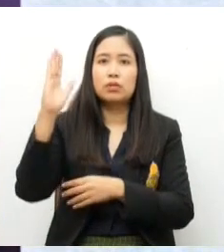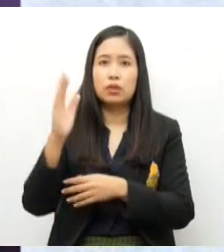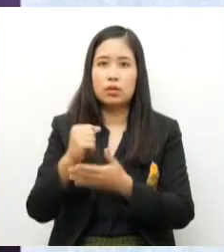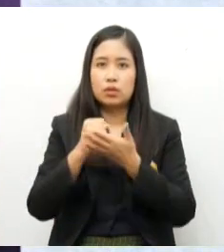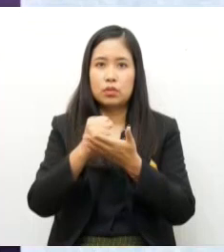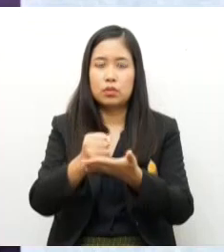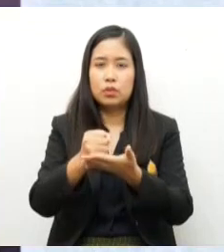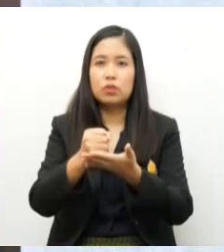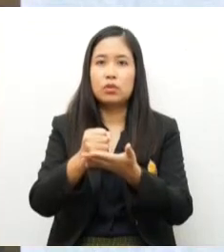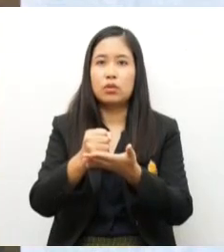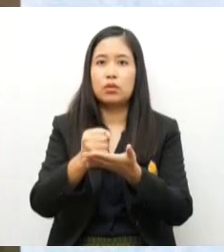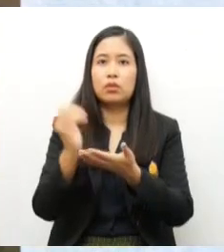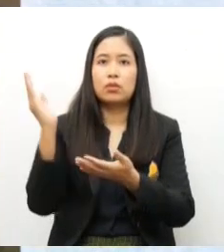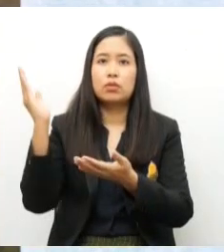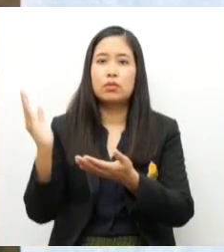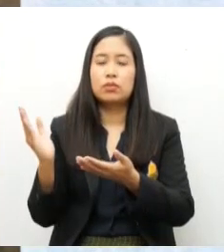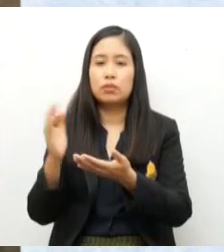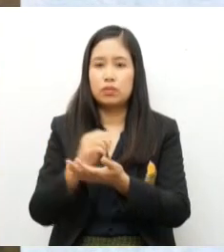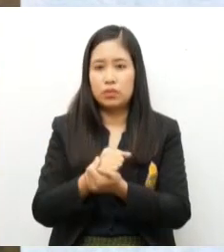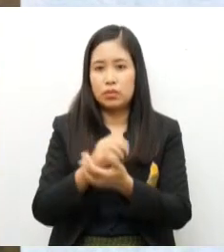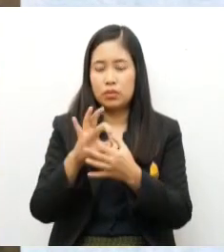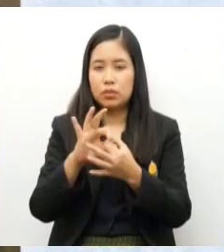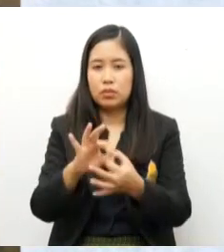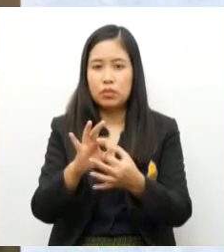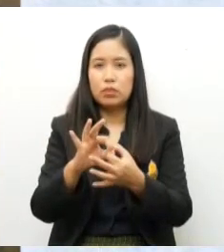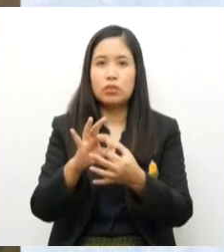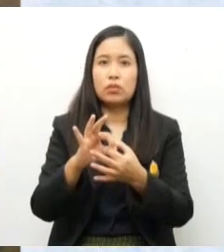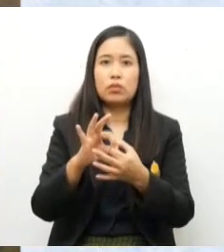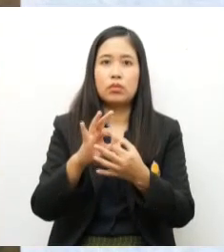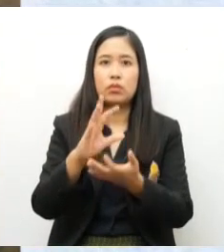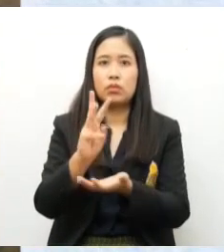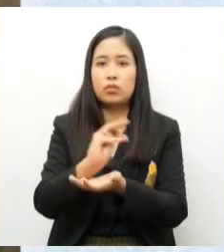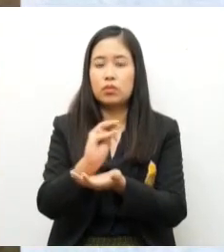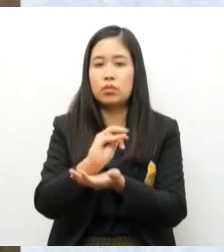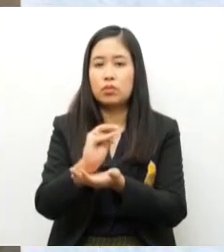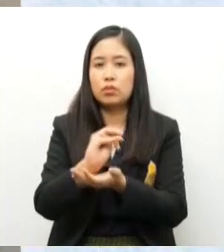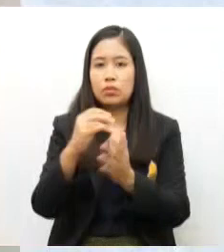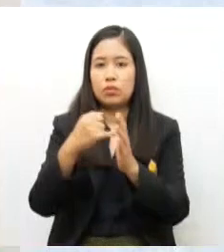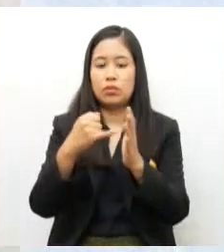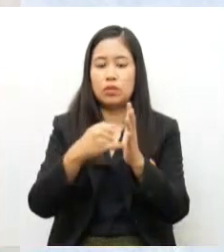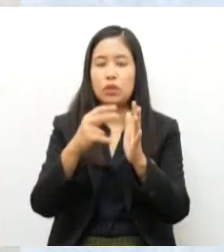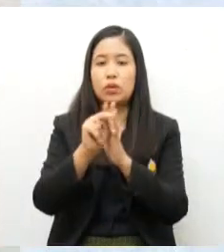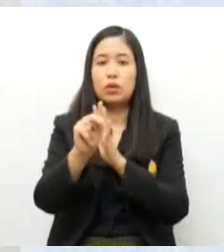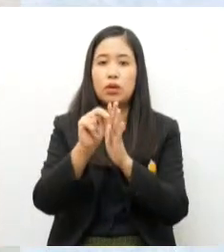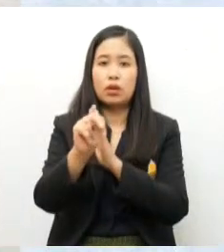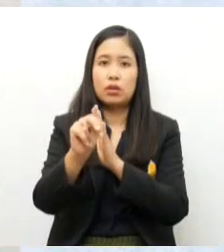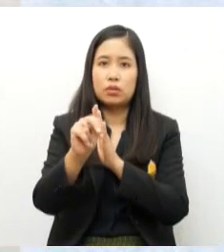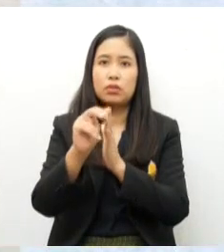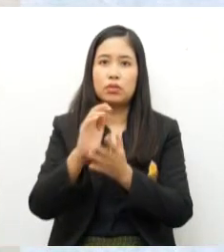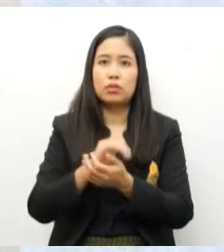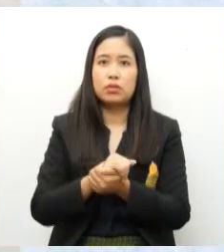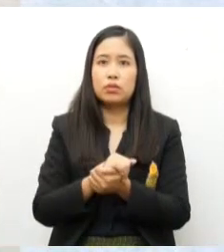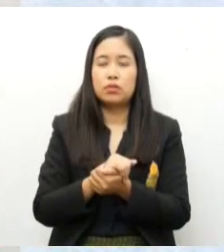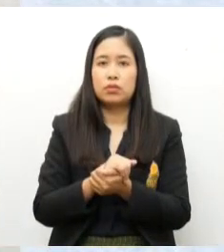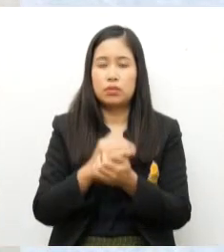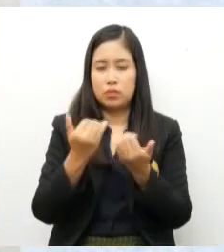ถึงไปจัดการในเรื่องศพไร้ญาติซึ่งอยู่ในมูลนิธิของจังหวัดน่านนะครับก็ซึ่งเป็น